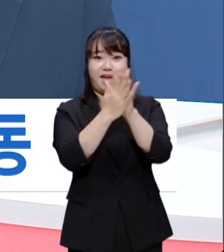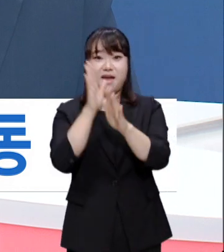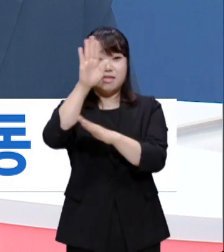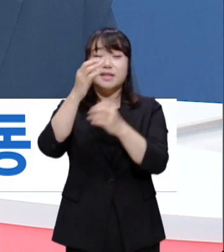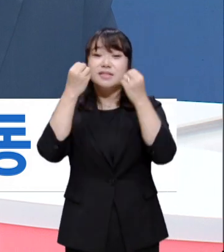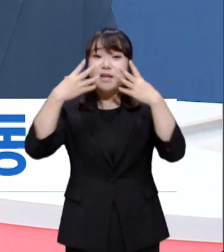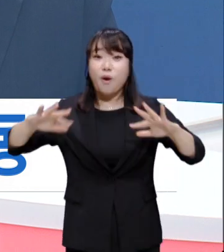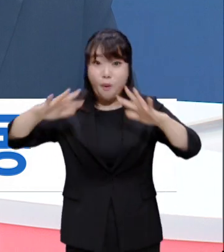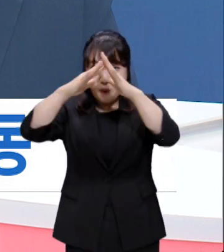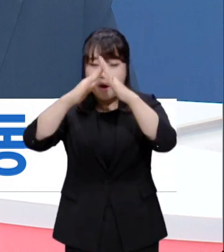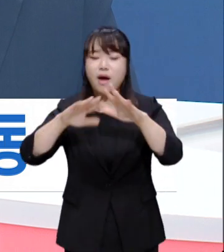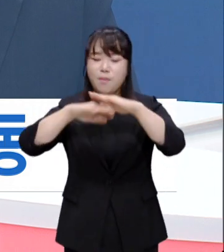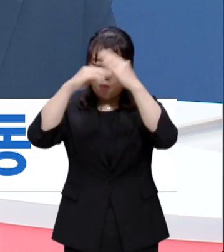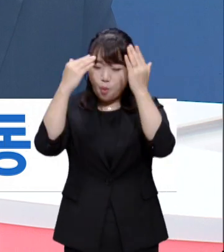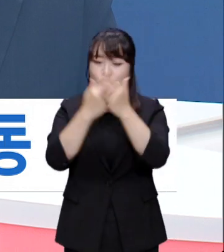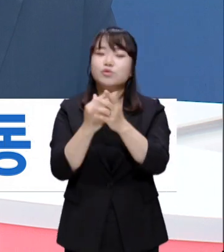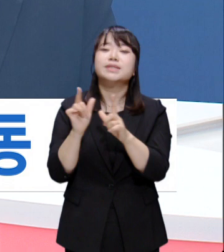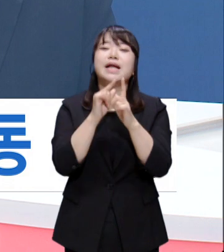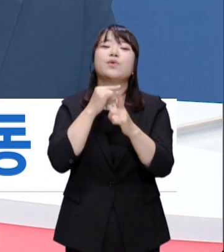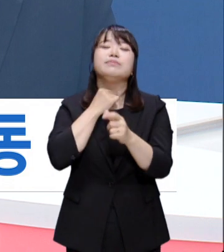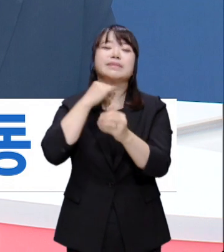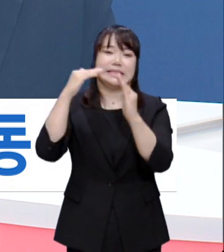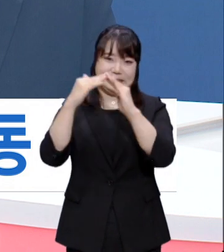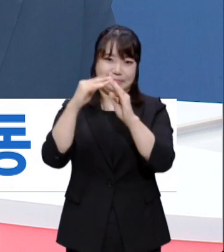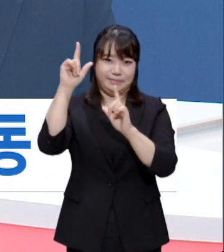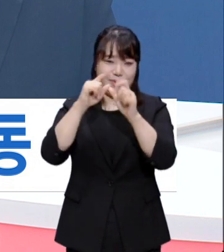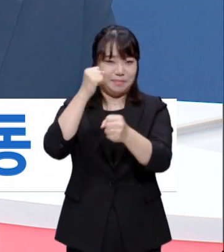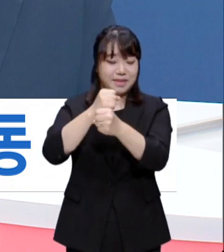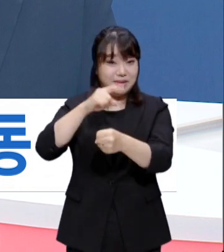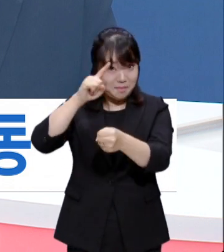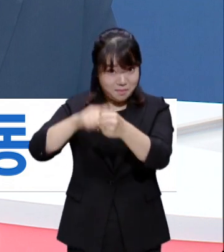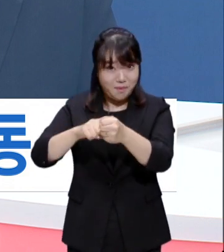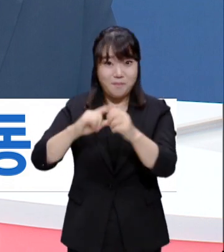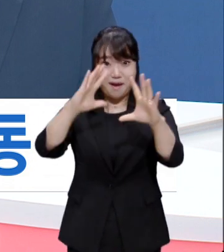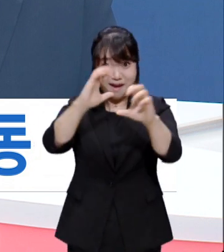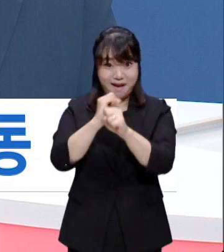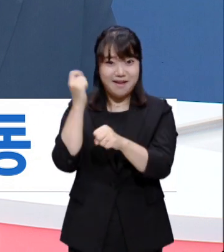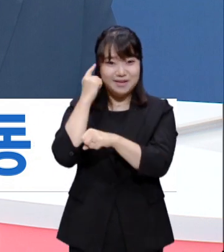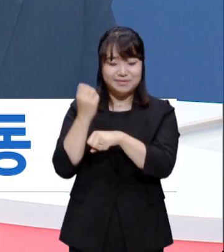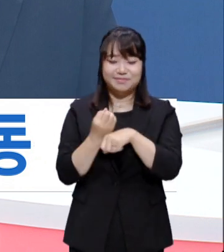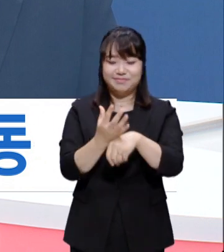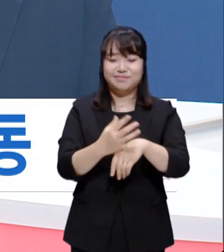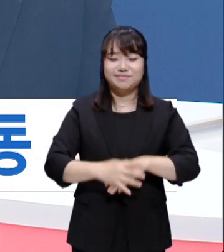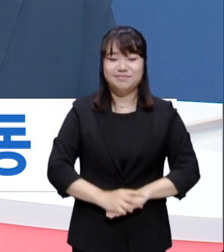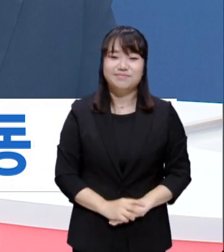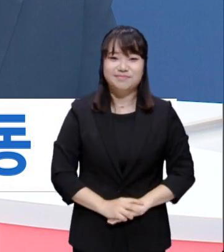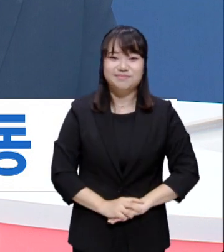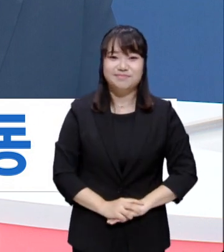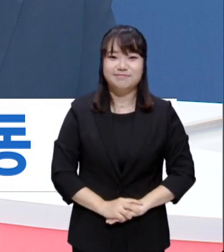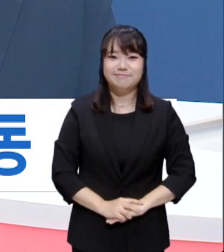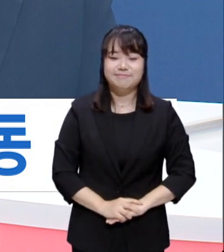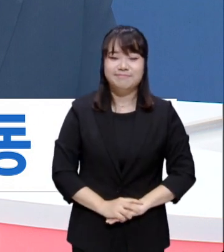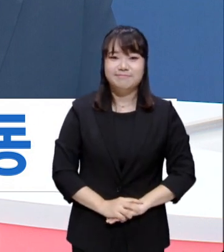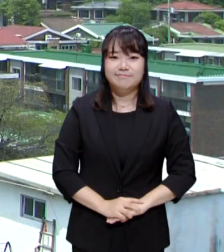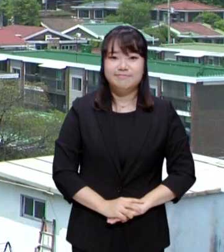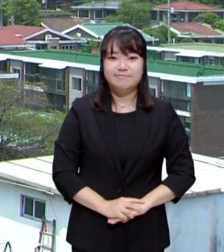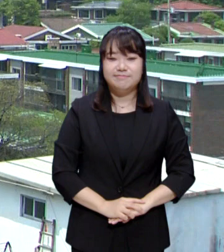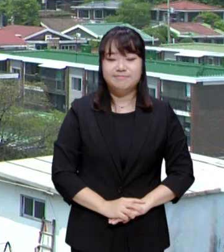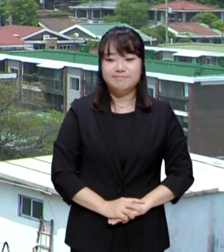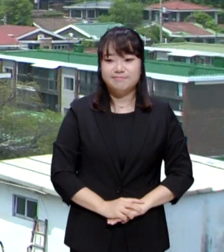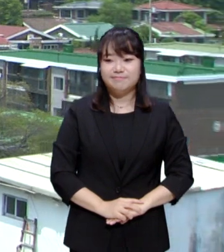지어야 할 집들은 누구나 살고 싶게 만들겠다는 취지인데 서주원 기자가 핵심 사업들을 짚어봤습니다.